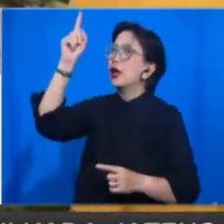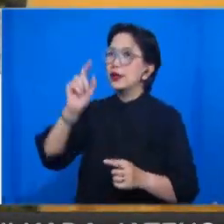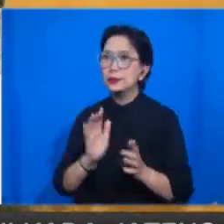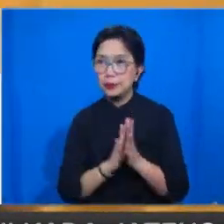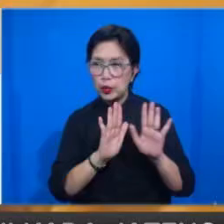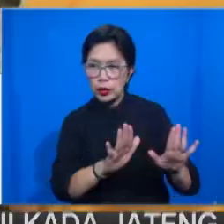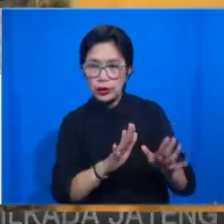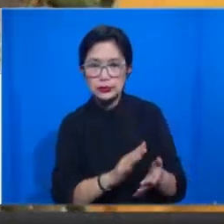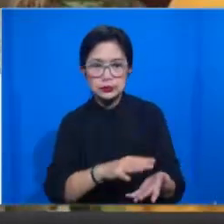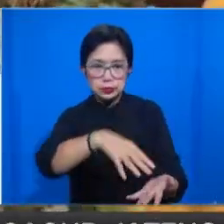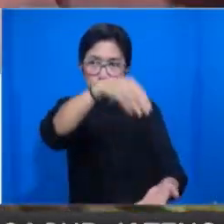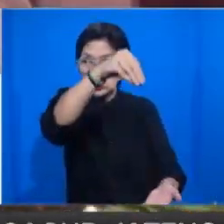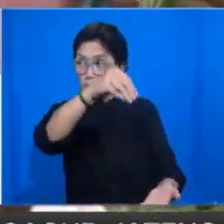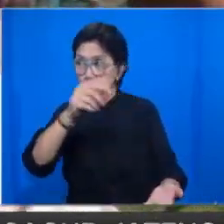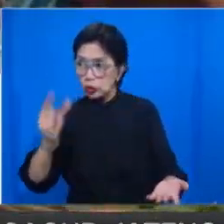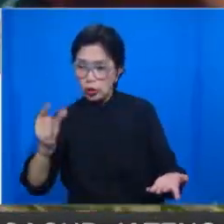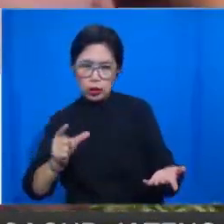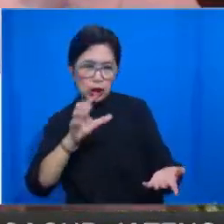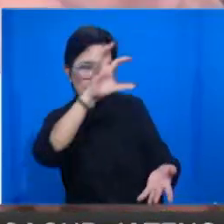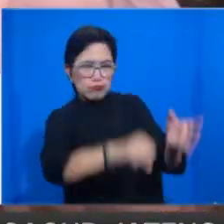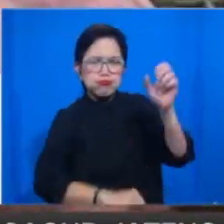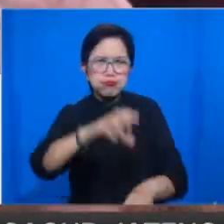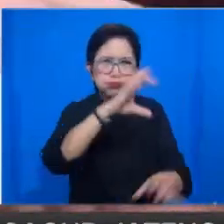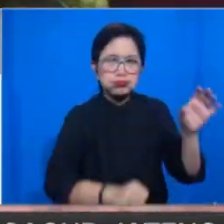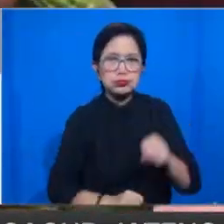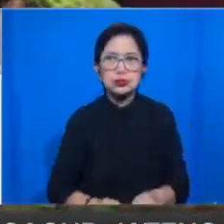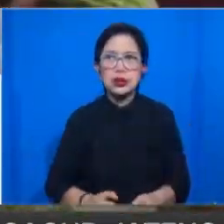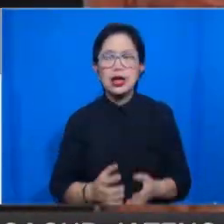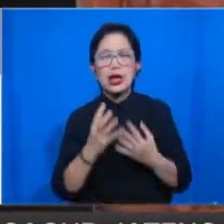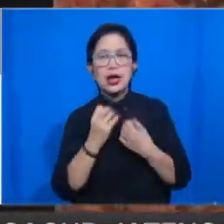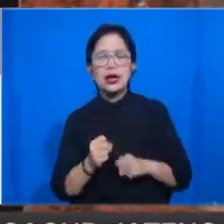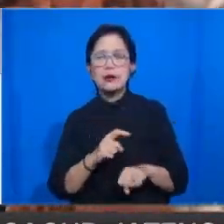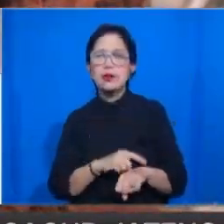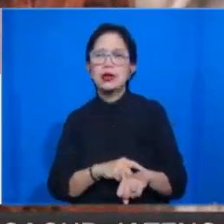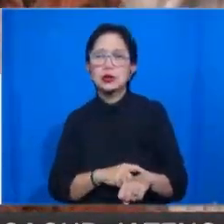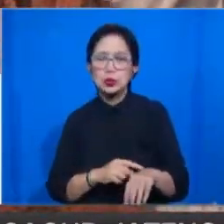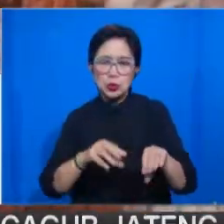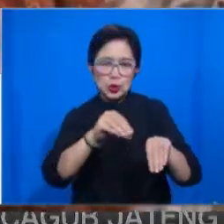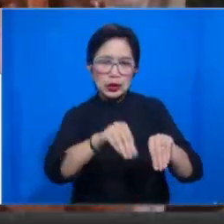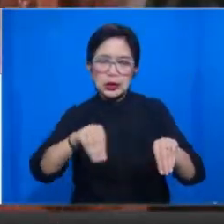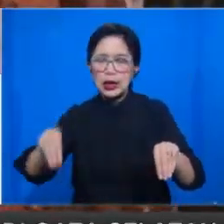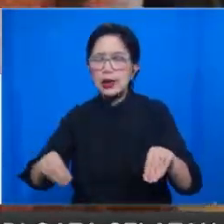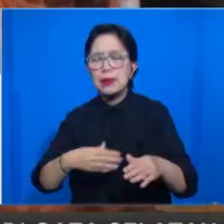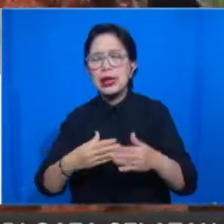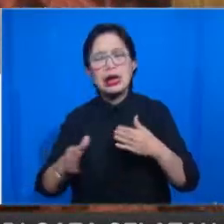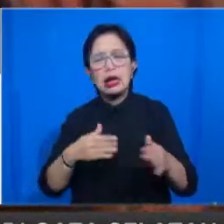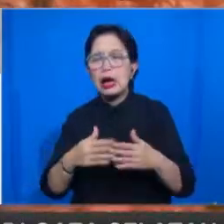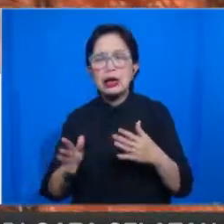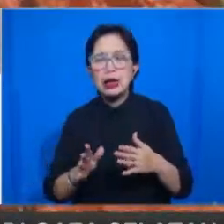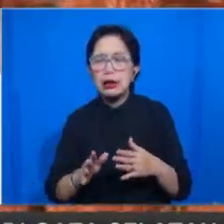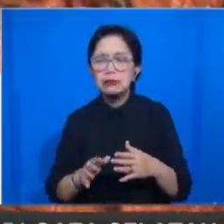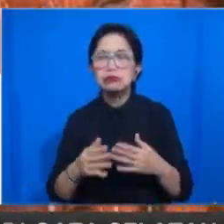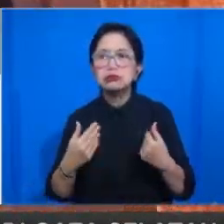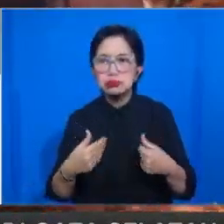yang melimpah. Selain itu warga juga berharap saat musim tanam tidak lagi mengalami berbagai kendala. Sebelumnya pada musim kemarau